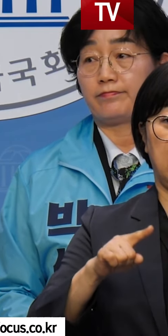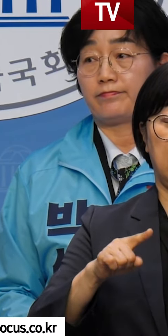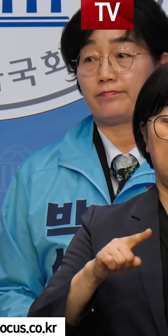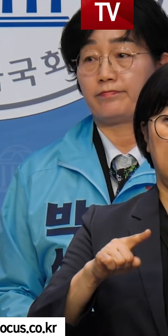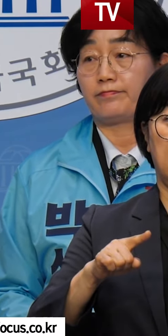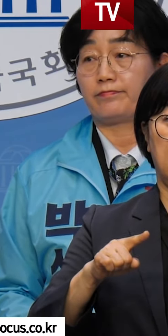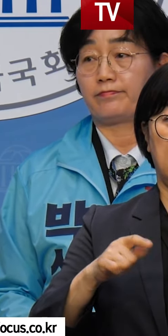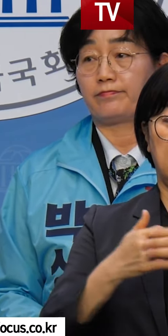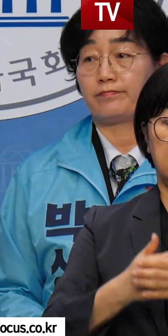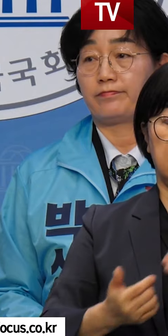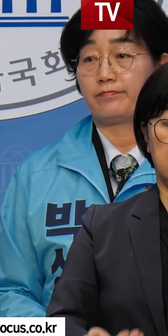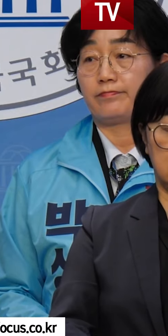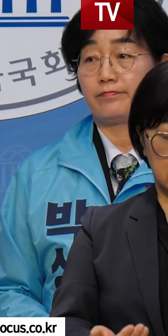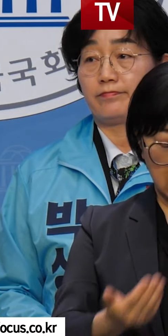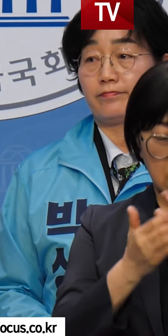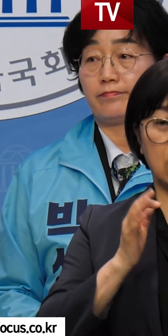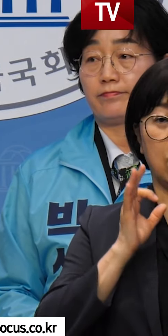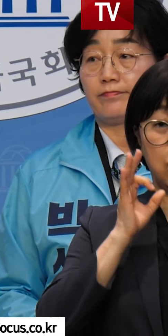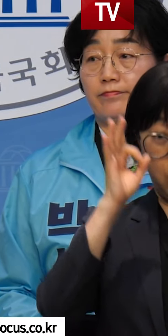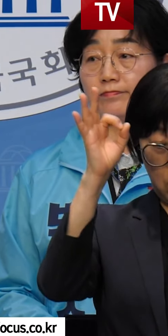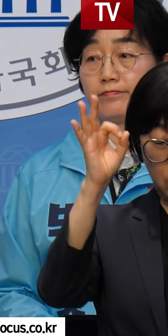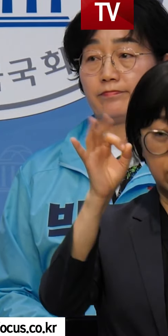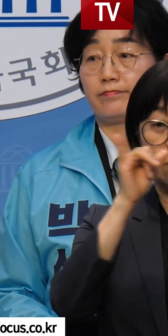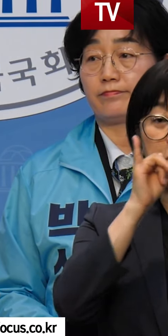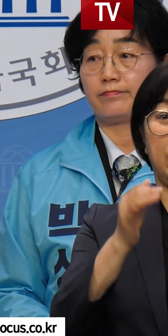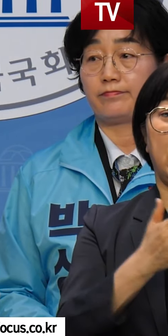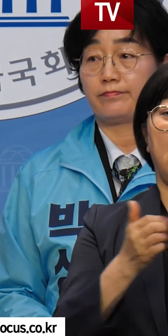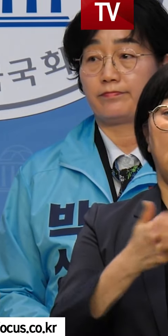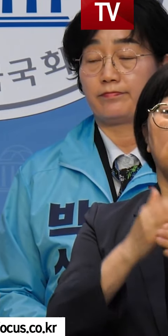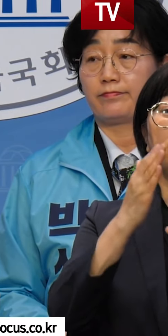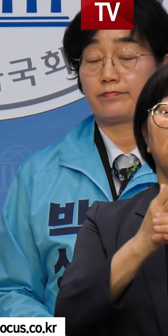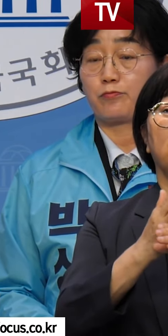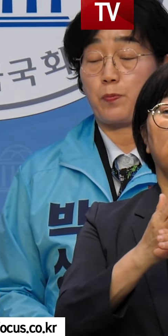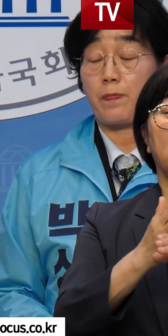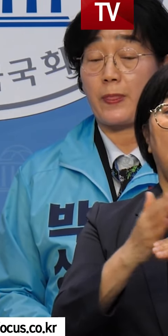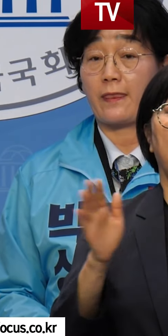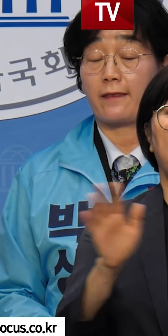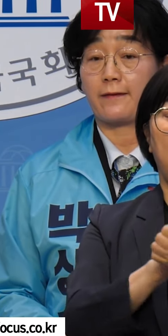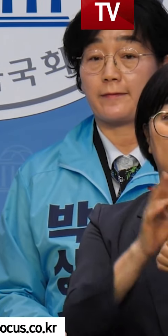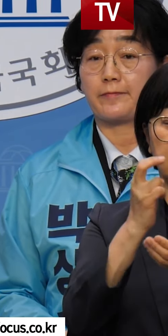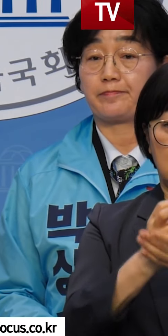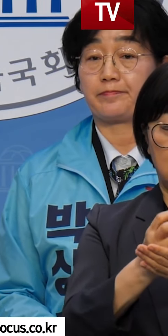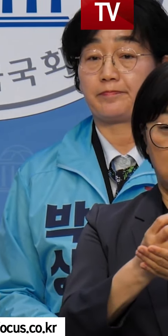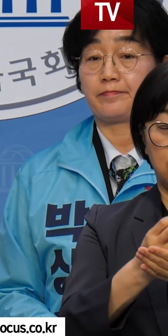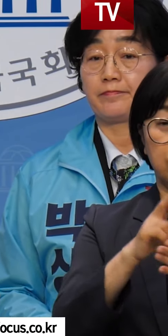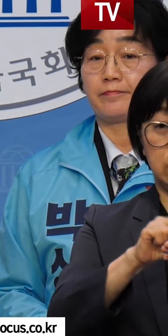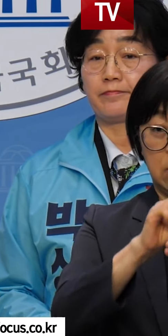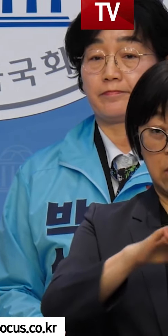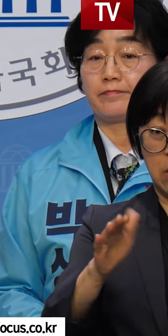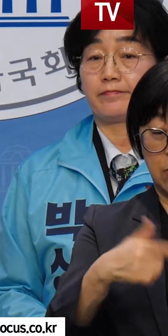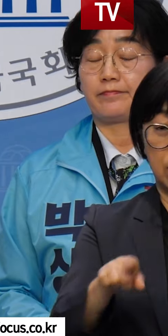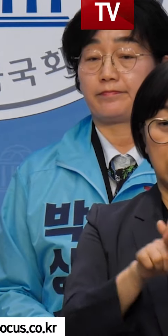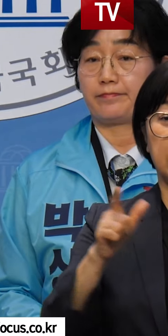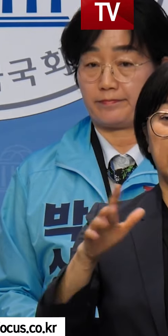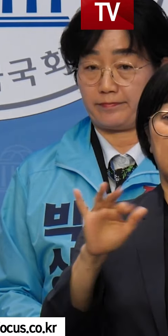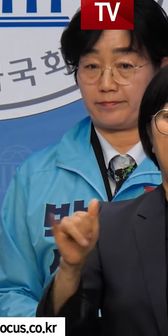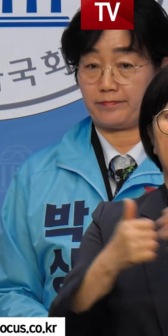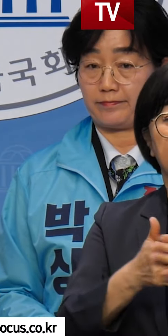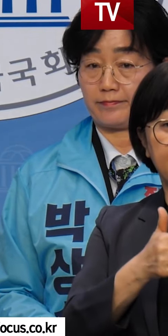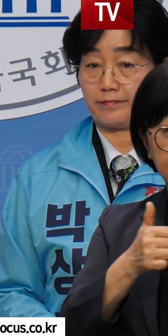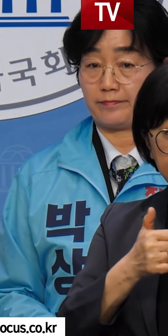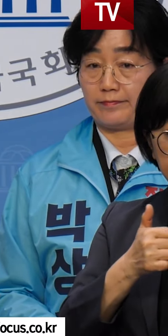위해 최선의 노력을 다해 나가며 중구형 돌봄제도 현안 해결을 위해 주민과 함께